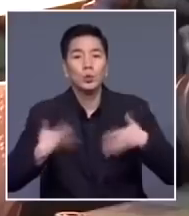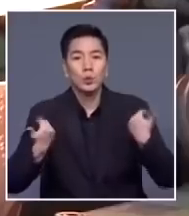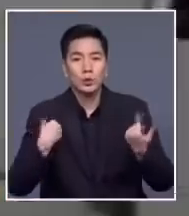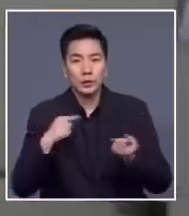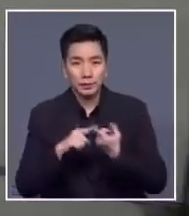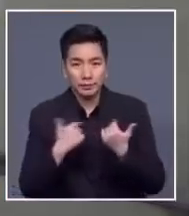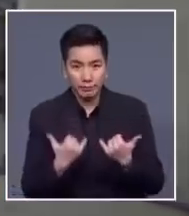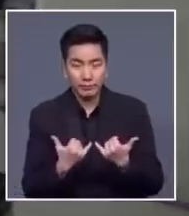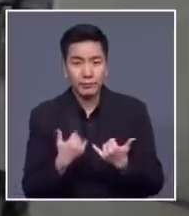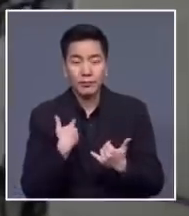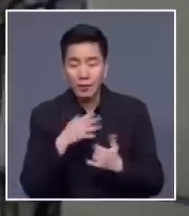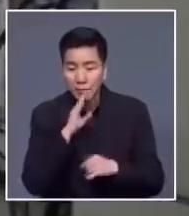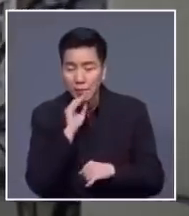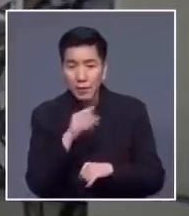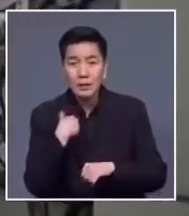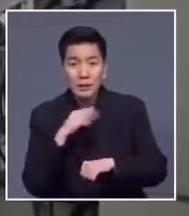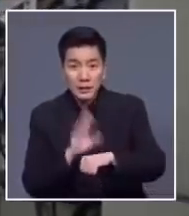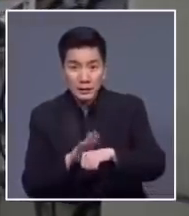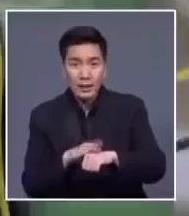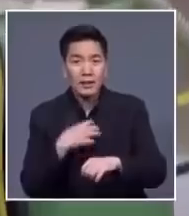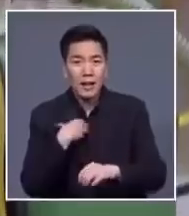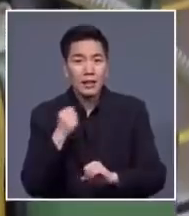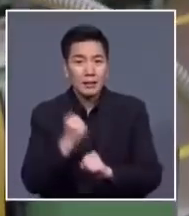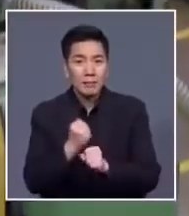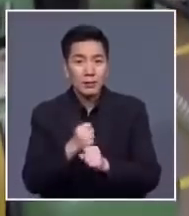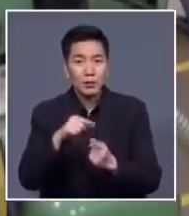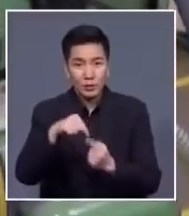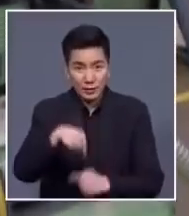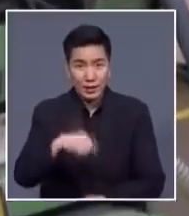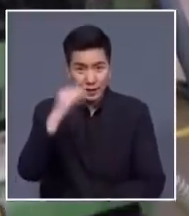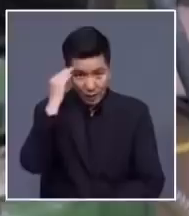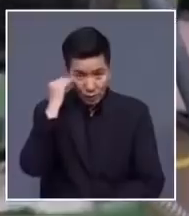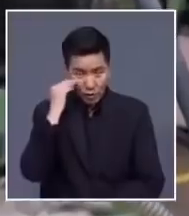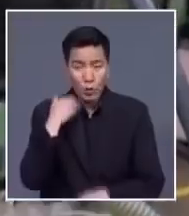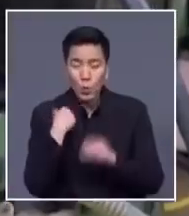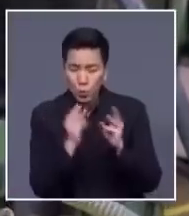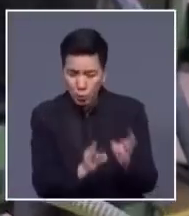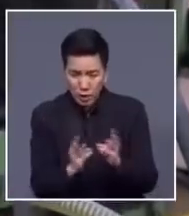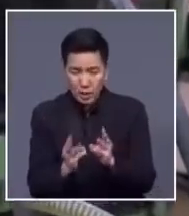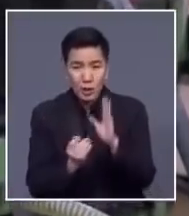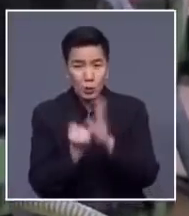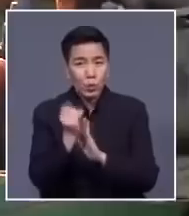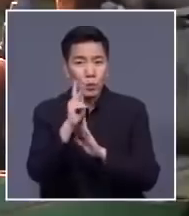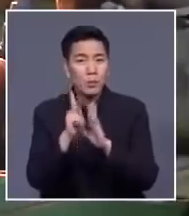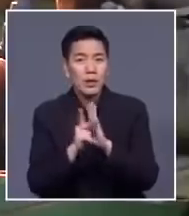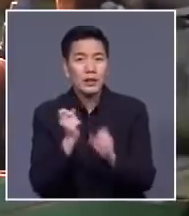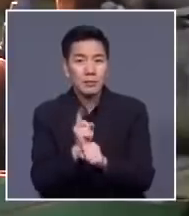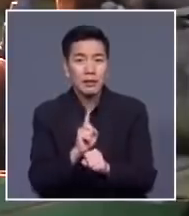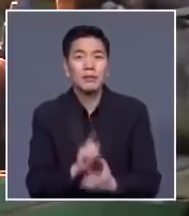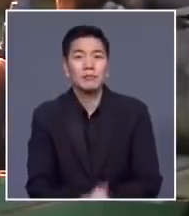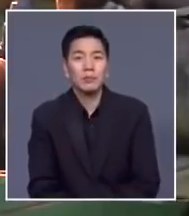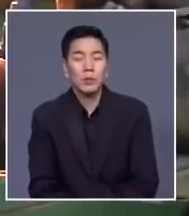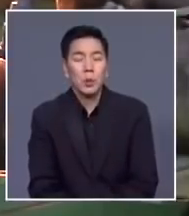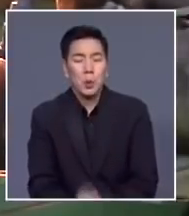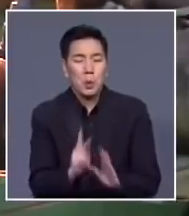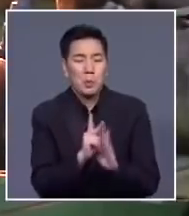ครับ อยากจะเน้นย้ำอะไรกับคนที่อยากจะมาทำงานที่ประเทศเกาหลีใต้แล้วควรที่จะมาอย่างถูกต้องตามกฎหมายครับ มาแบบถูก